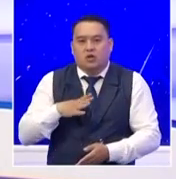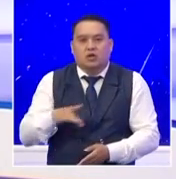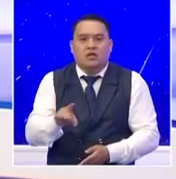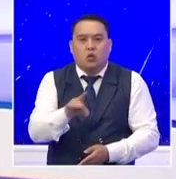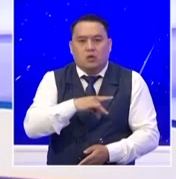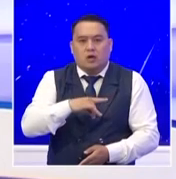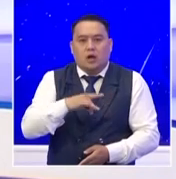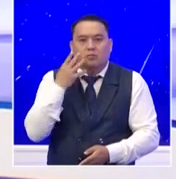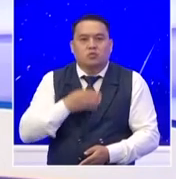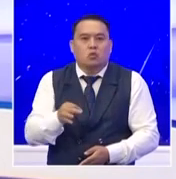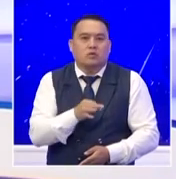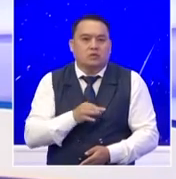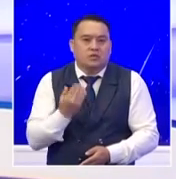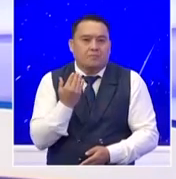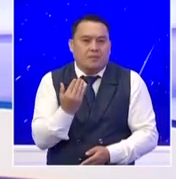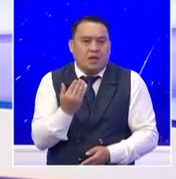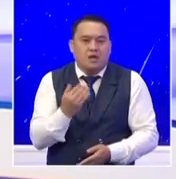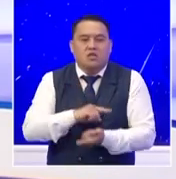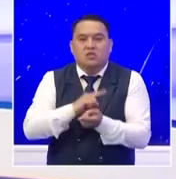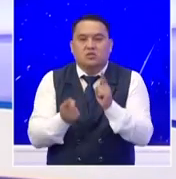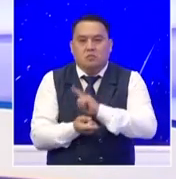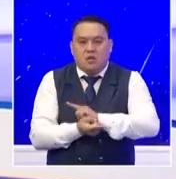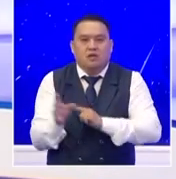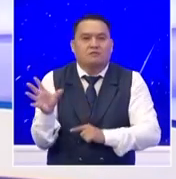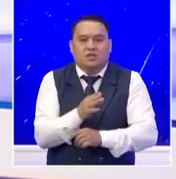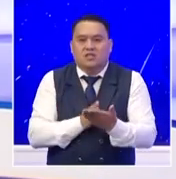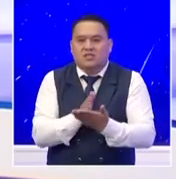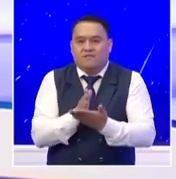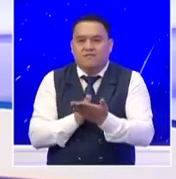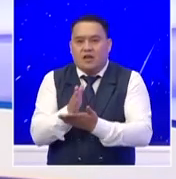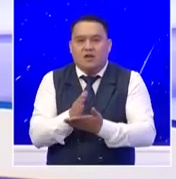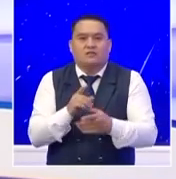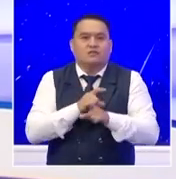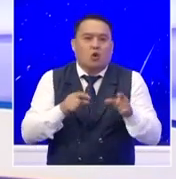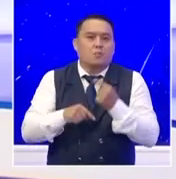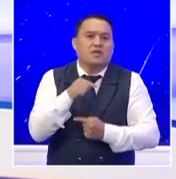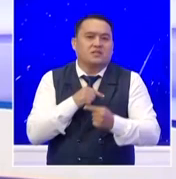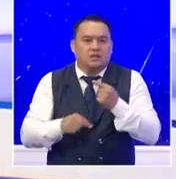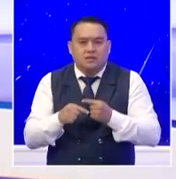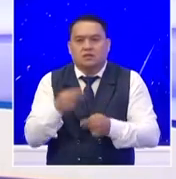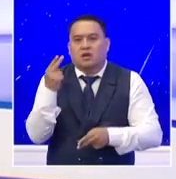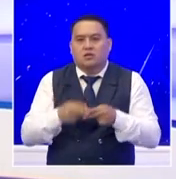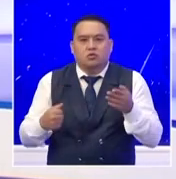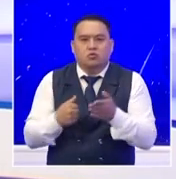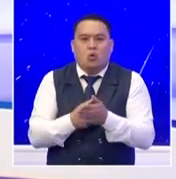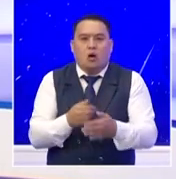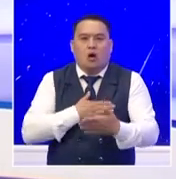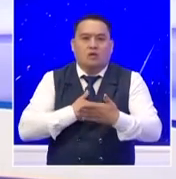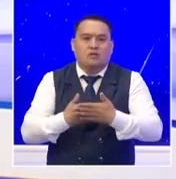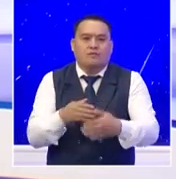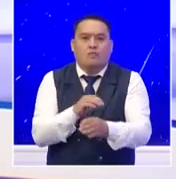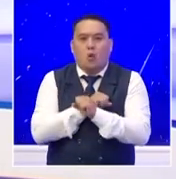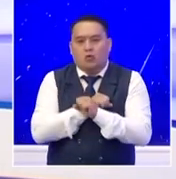региона Кайрат Баймухамбетов. Изменения коснулись почти всех сфер, начиная с субъектов предпринимательства, заканчивая активным